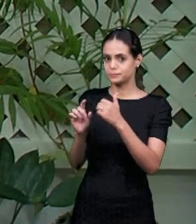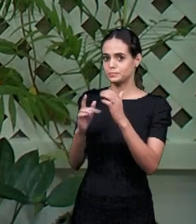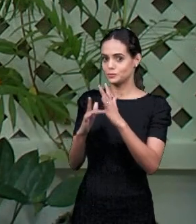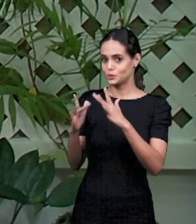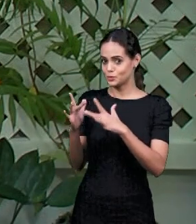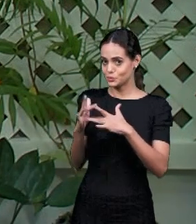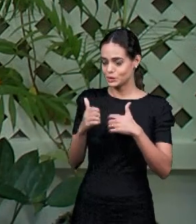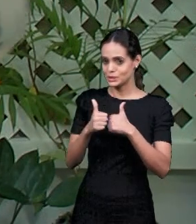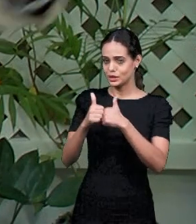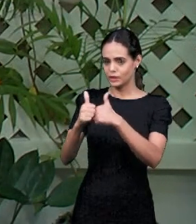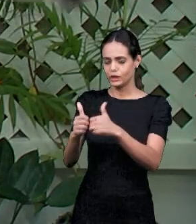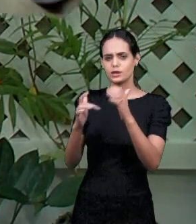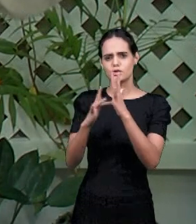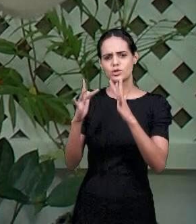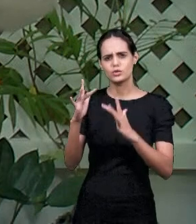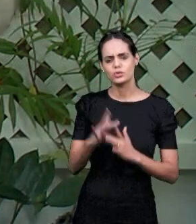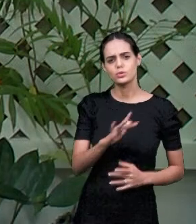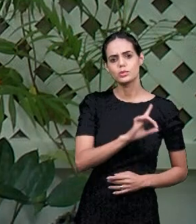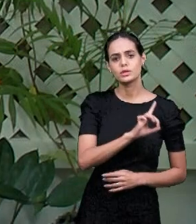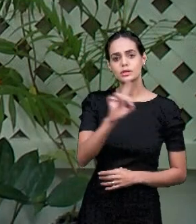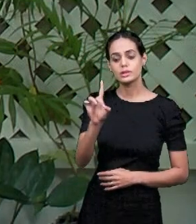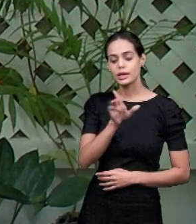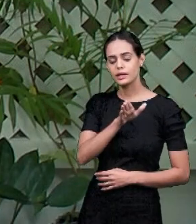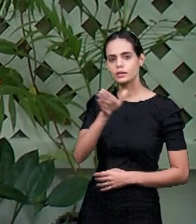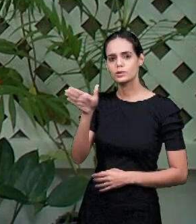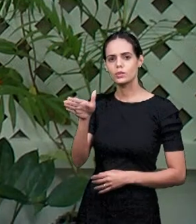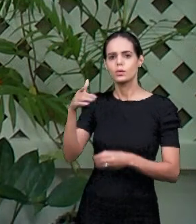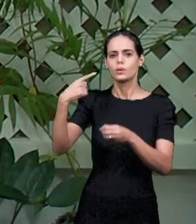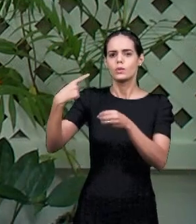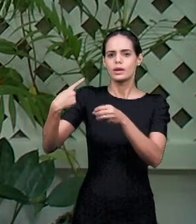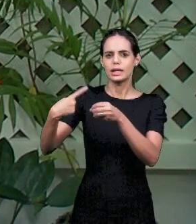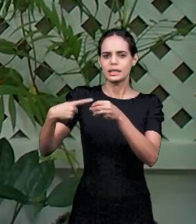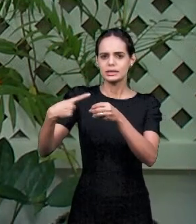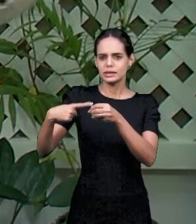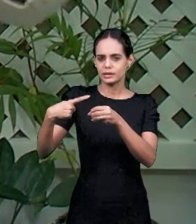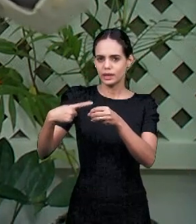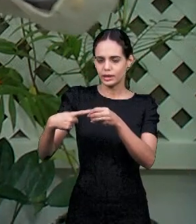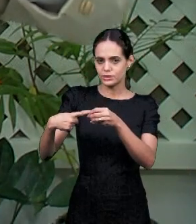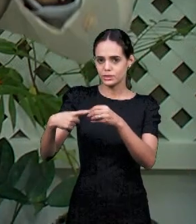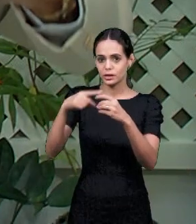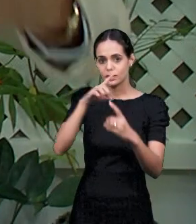quand il entre dans la ville, il va retrouver